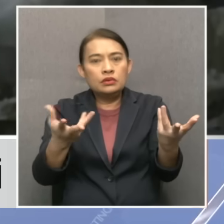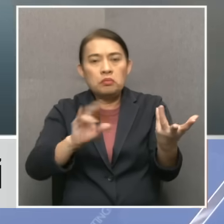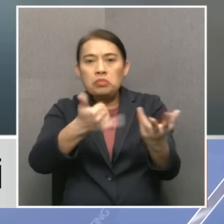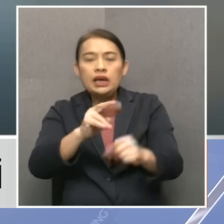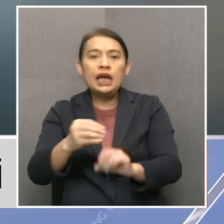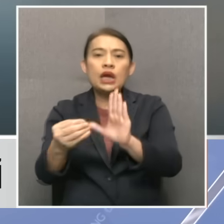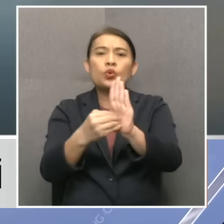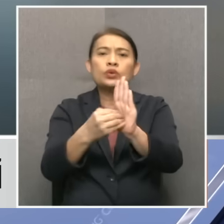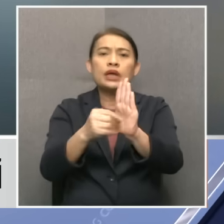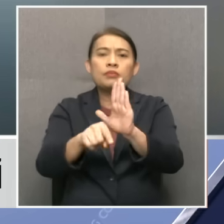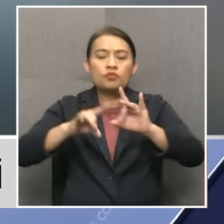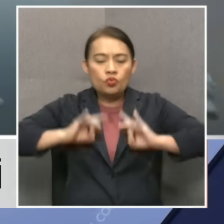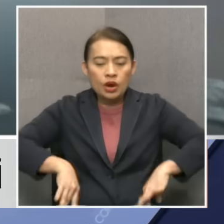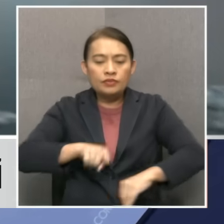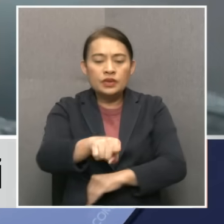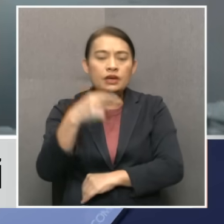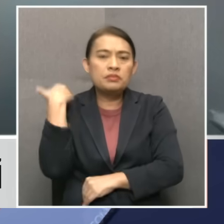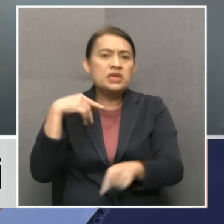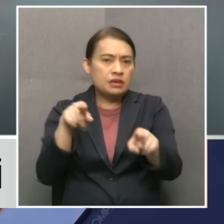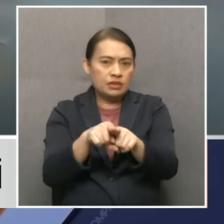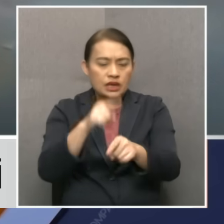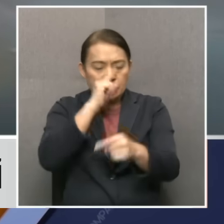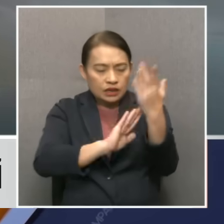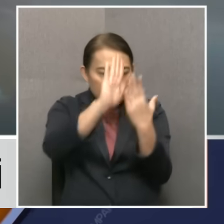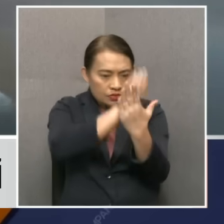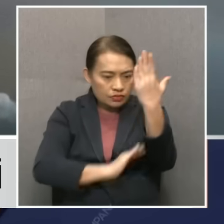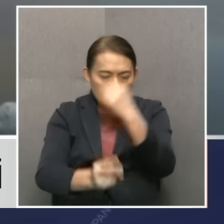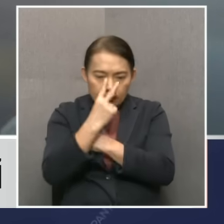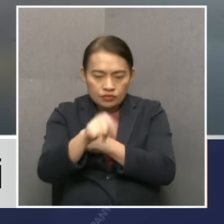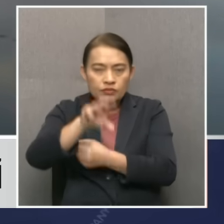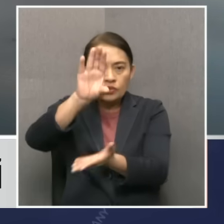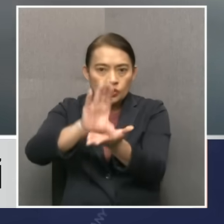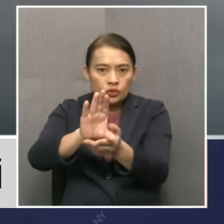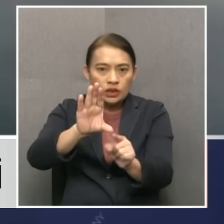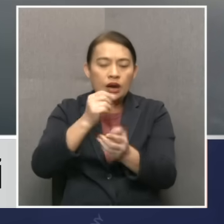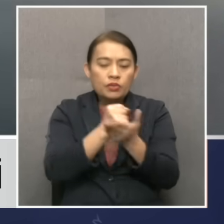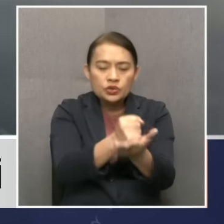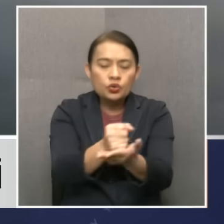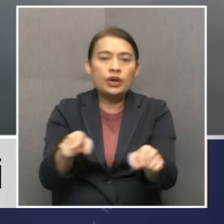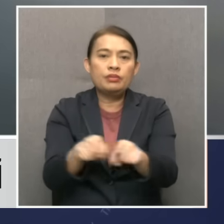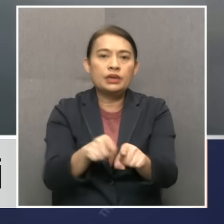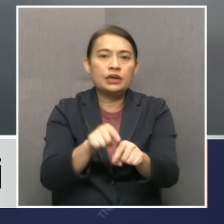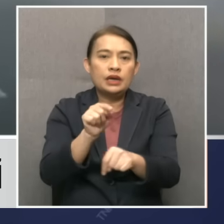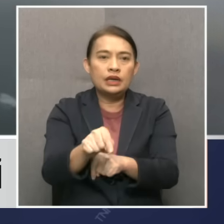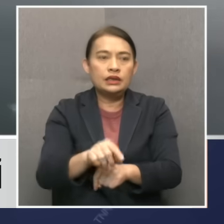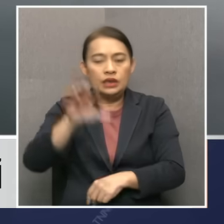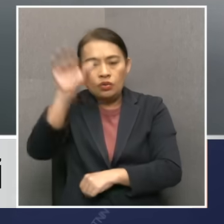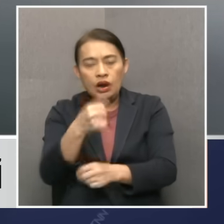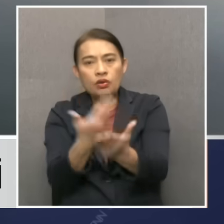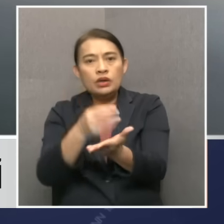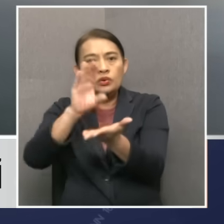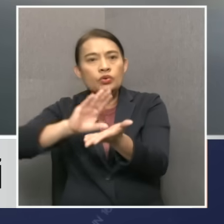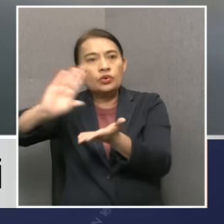ณฑลเราเนี่ยมีความเสี่ยงเงี้ยงั้นประเทศไทยก็ต้องใส่ใจในเรื่องกองทุนนี้เพื่อที่จะเอามาเยียวยาได้ดีกว่าไปใช้งบประมาณประเทศถูกไห